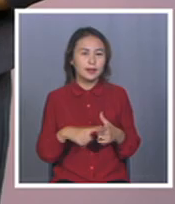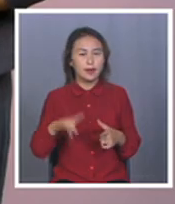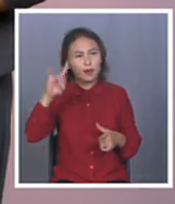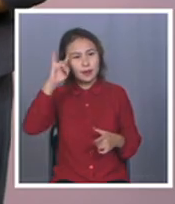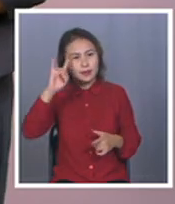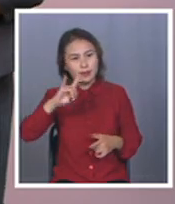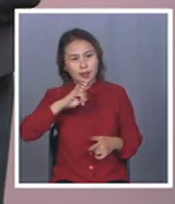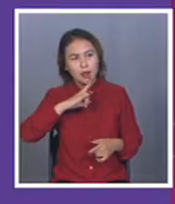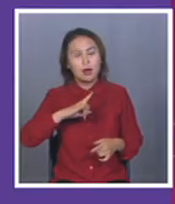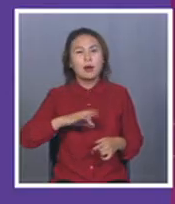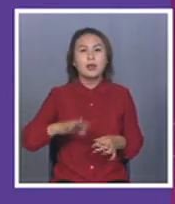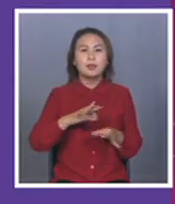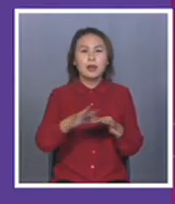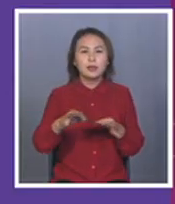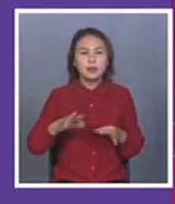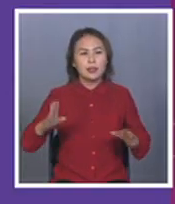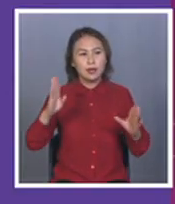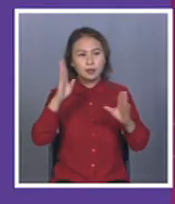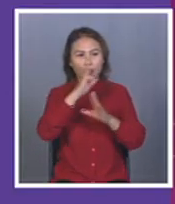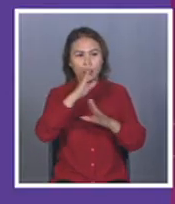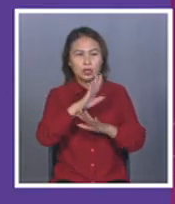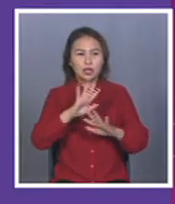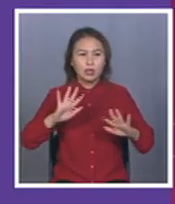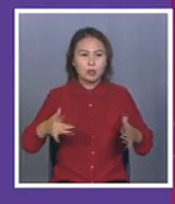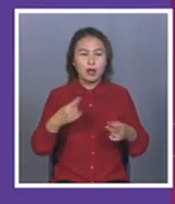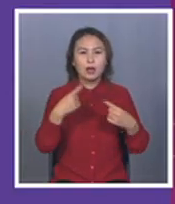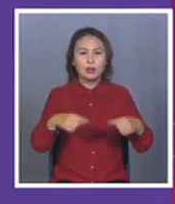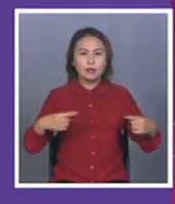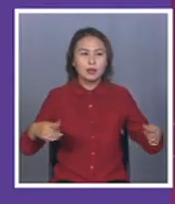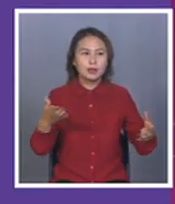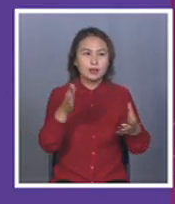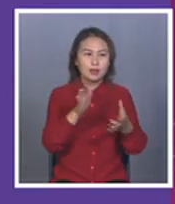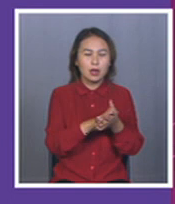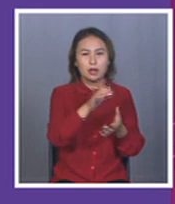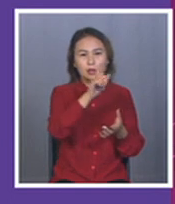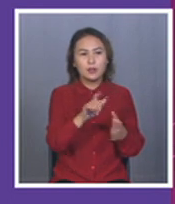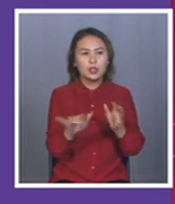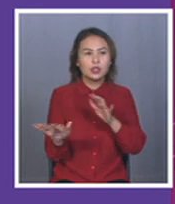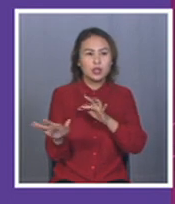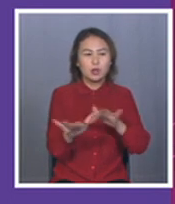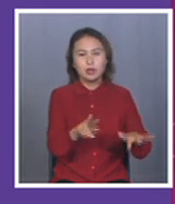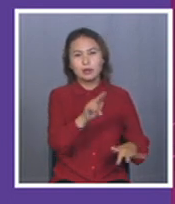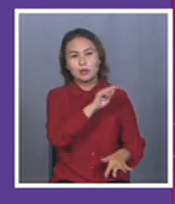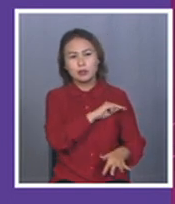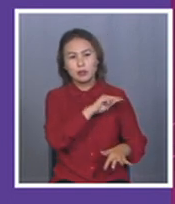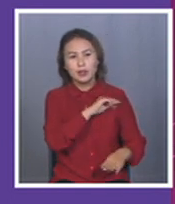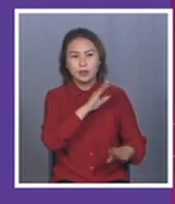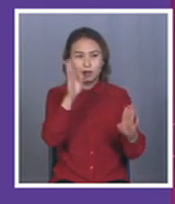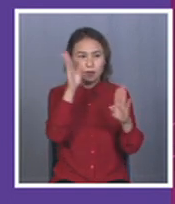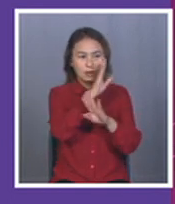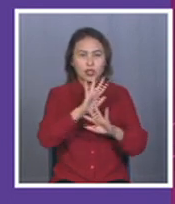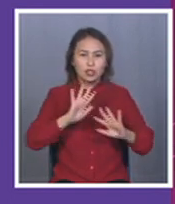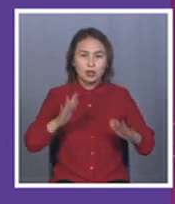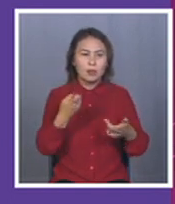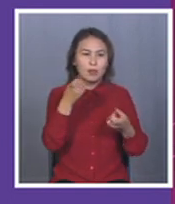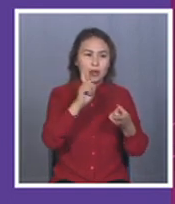Қазақстан аймақтарындағы табиғат жағдайларының айырмашылығын анықтап, ондағы шаруашылық қызметінің